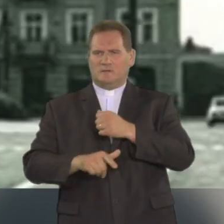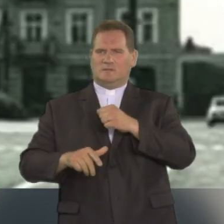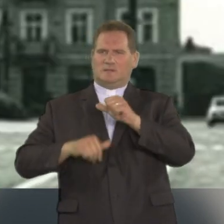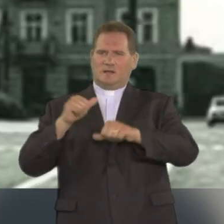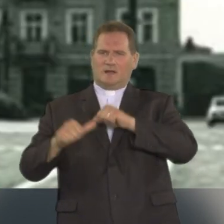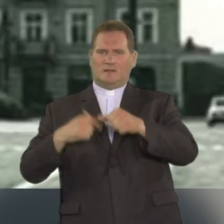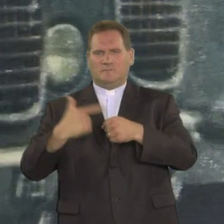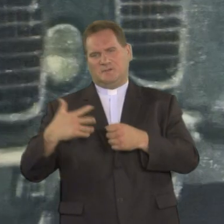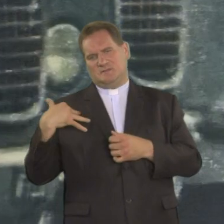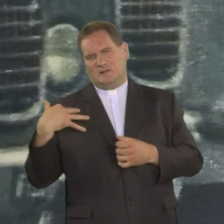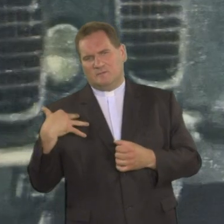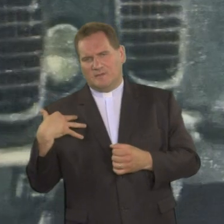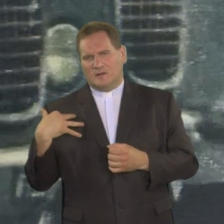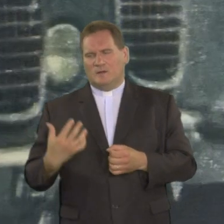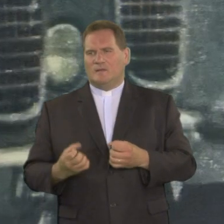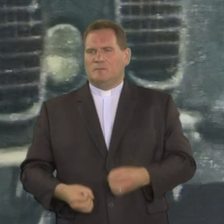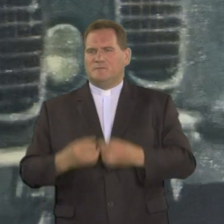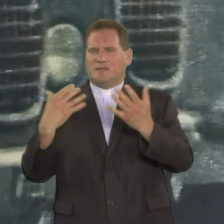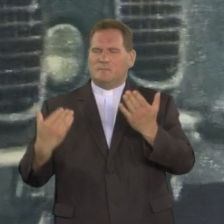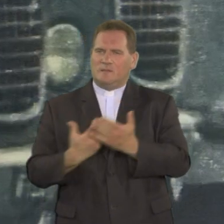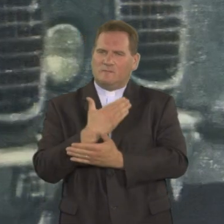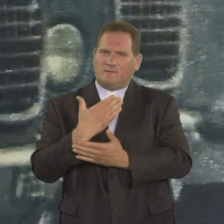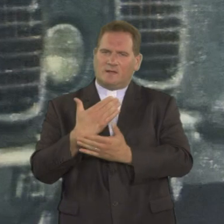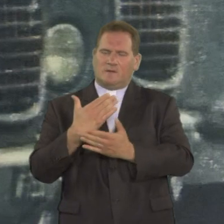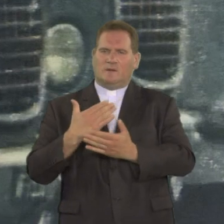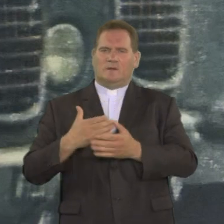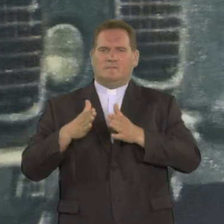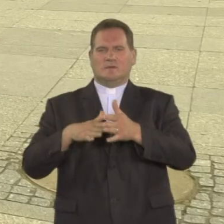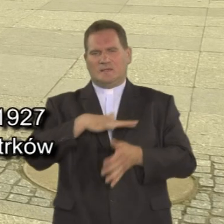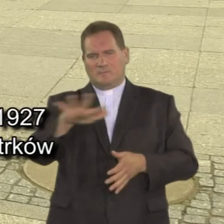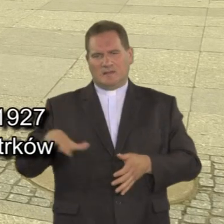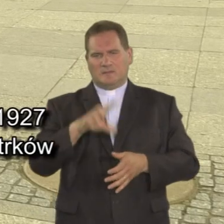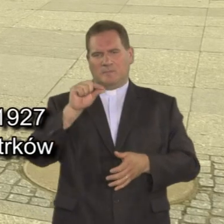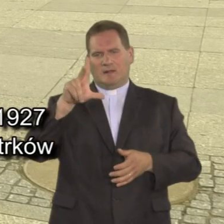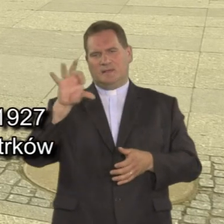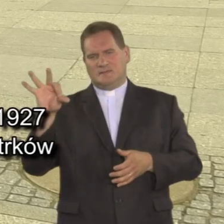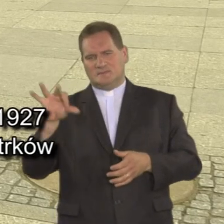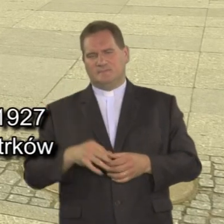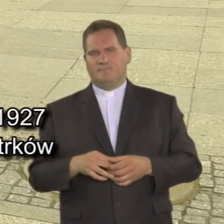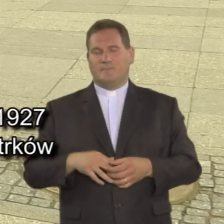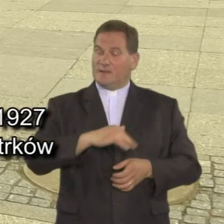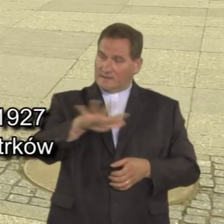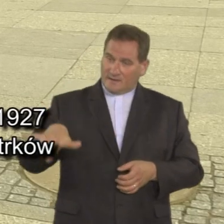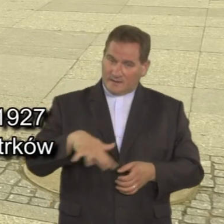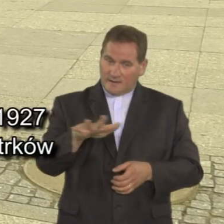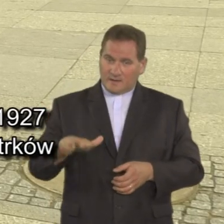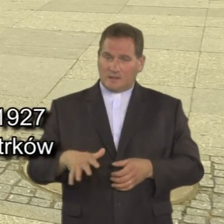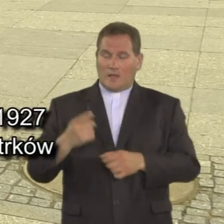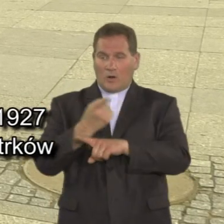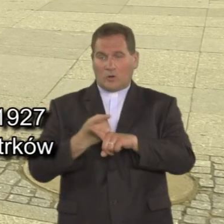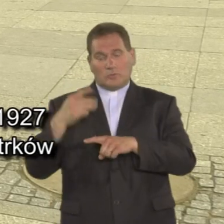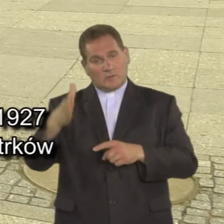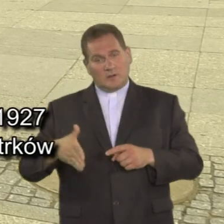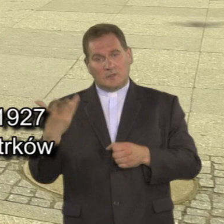powstaniem nowego dworca i placu manewrowego PKS. Na terenie ogrodu kolejowego, którego niestety już